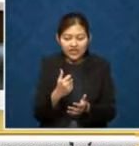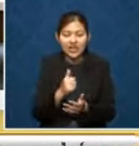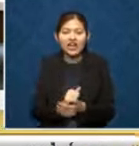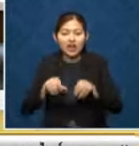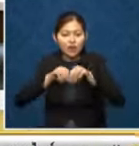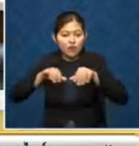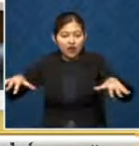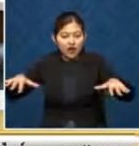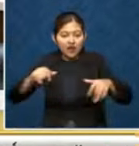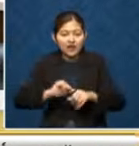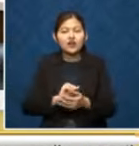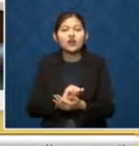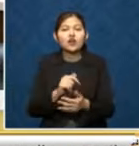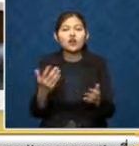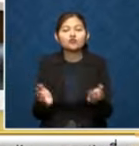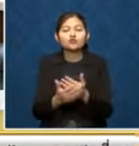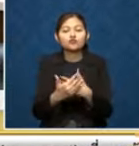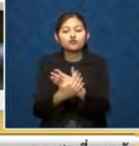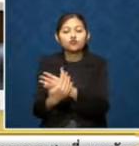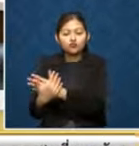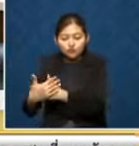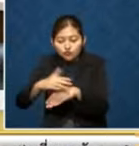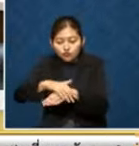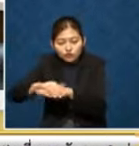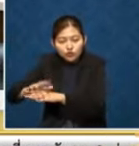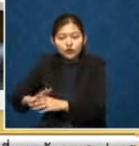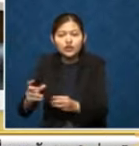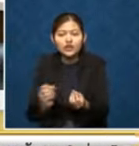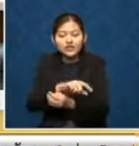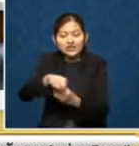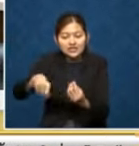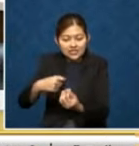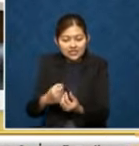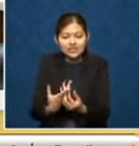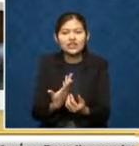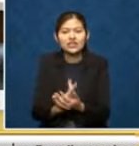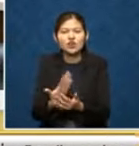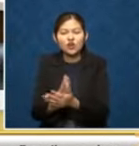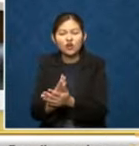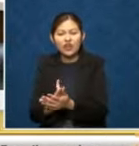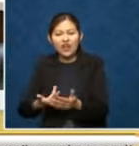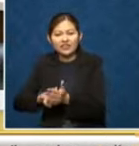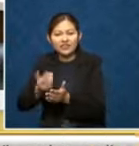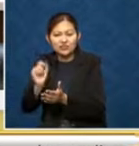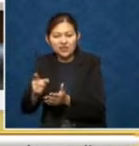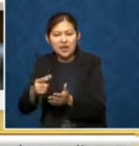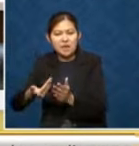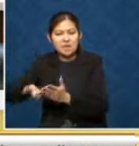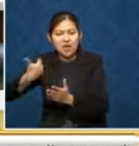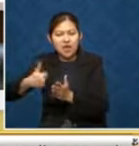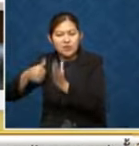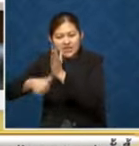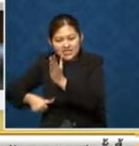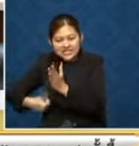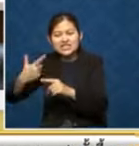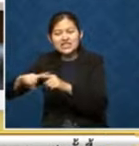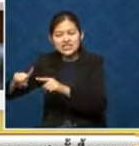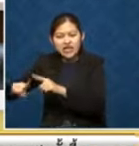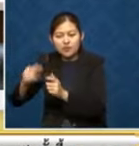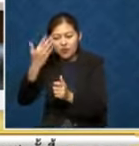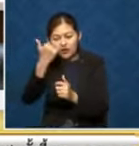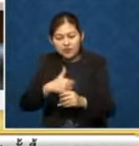กระจายรายได้และกระตุ้นเศรษฐกิจรวมถึงการแก้ไขปัญหาค่าครองชีพที่สูงขึ้นให้สอดคล้องกับสภาพเศรษฐกิจเพื่อลดการก่อ